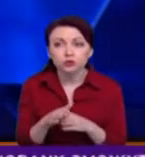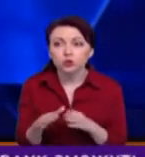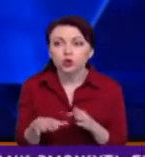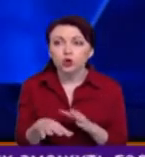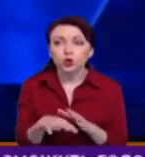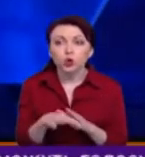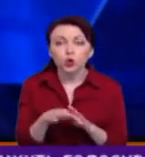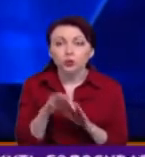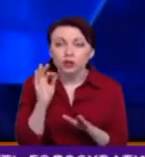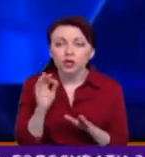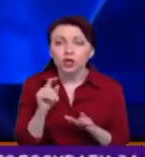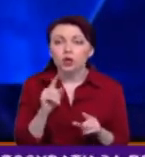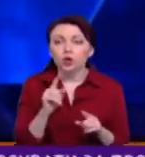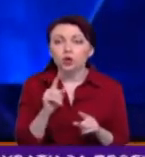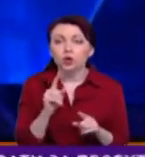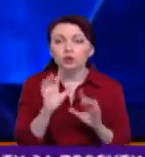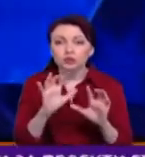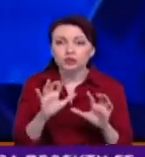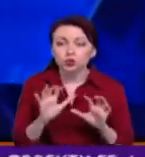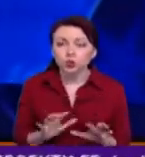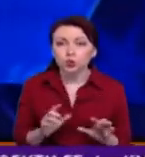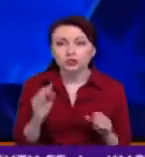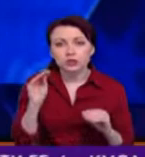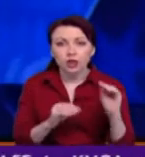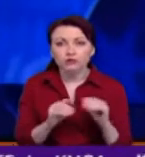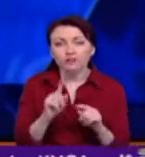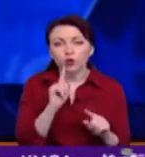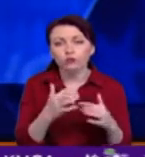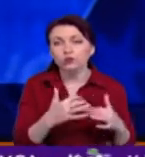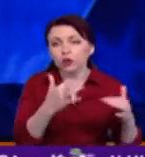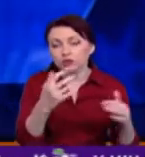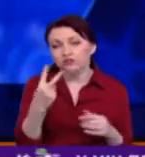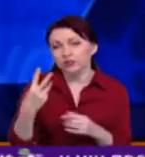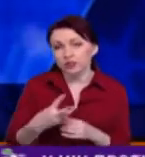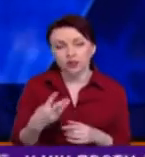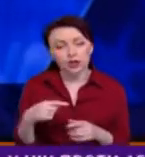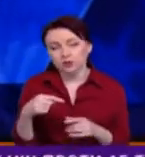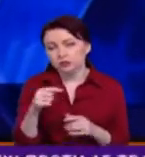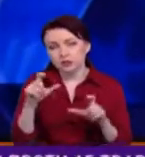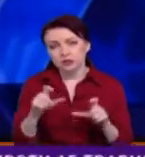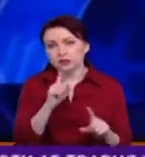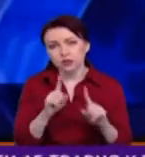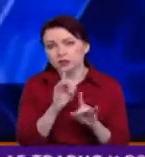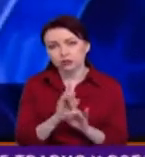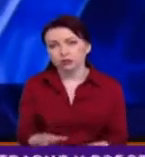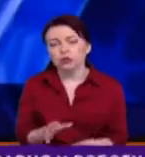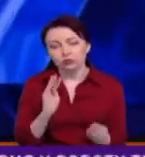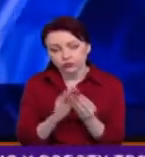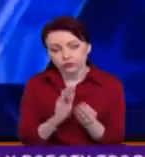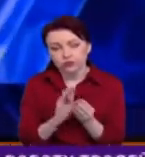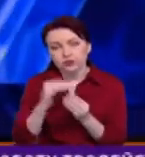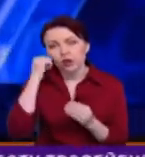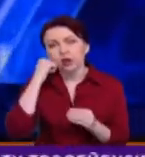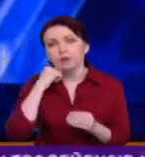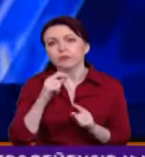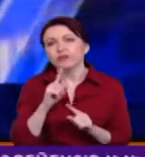склад Верховної Ради, мається на увазі 2/3 депутатів, 300, то це засідання і не відбудеться. Буде діяти попередня Верховна Рада. Ну, ми кажемо